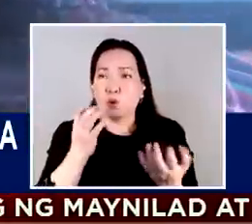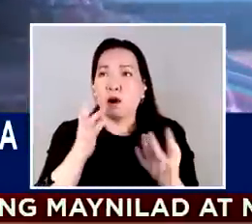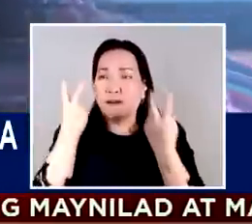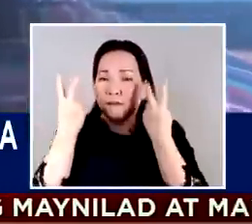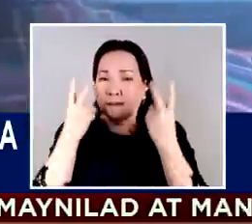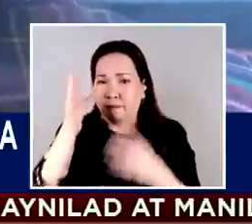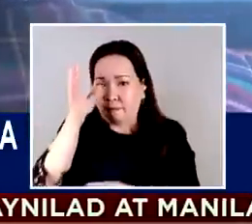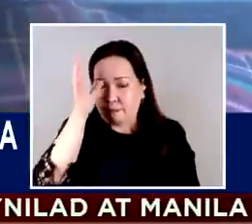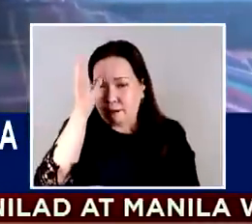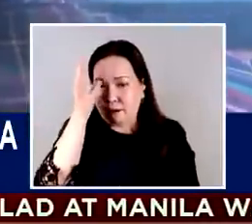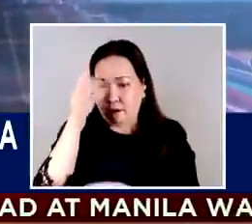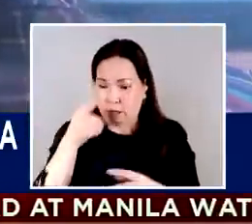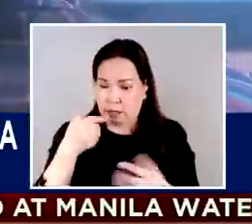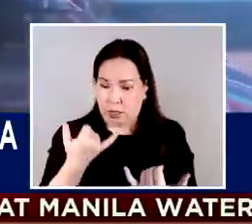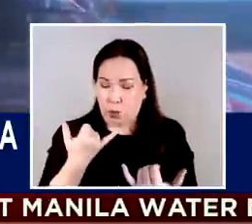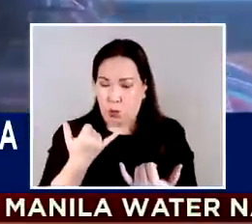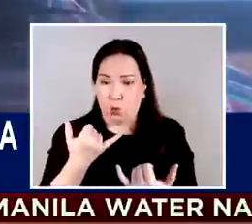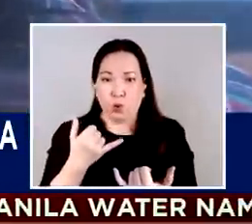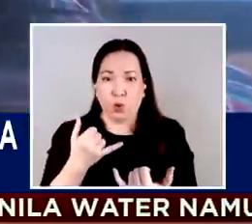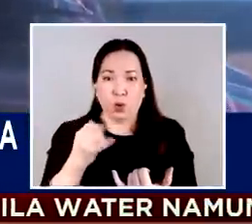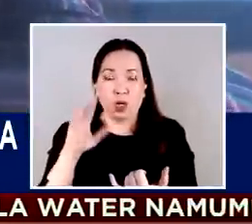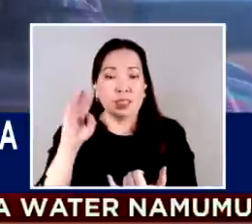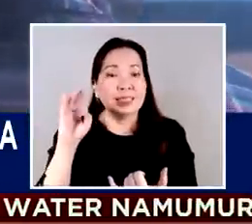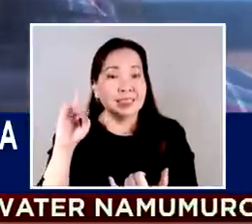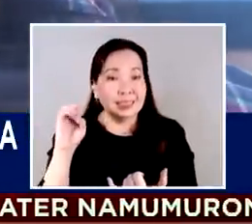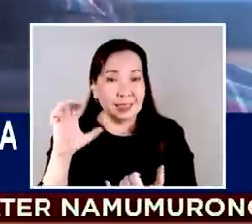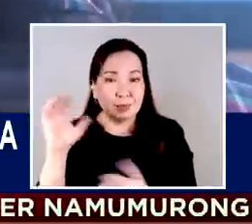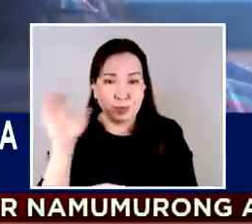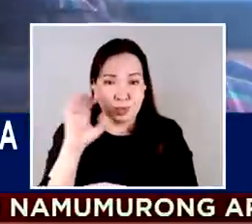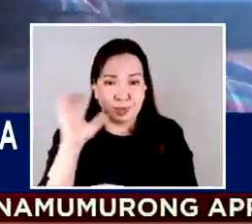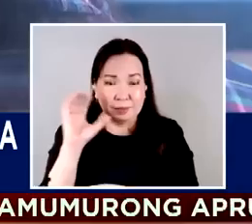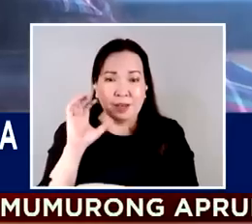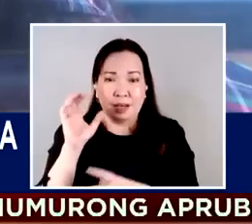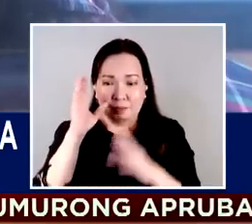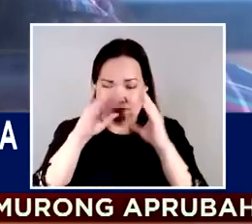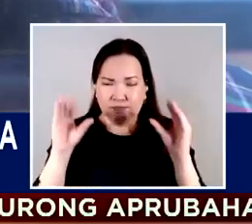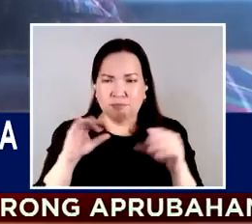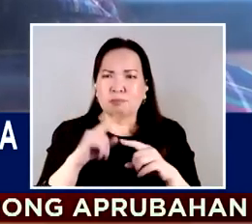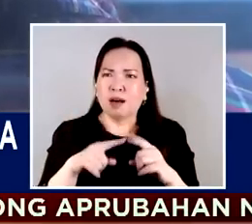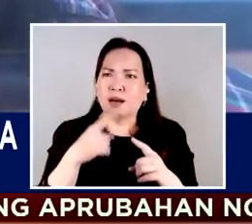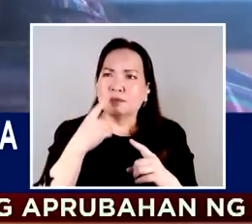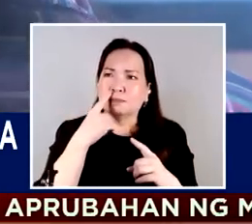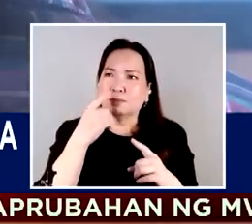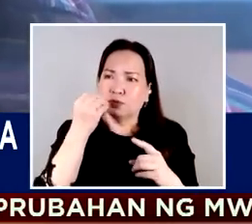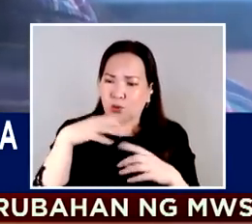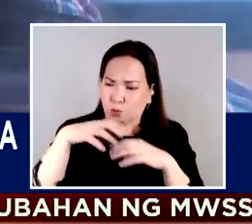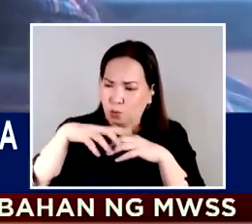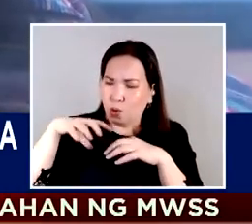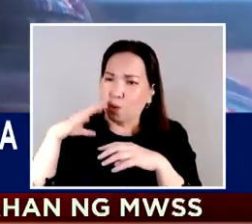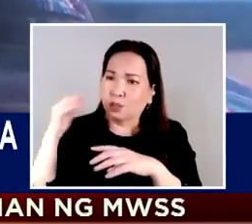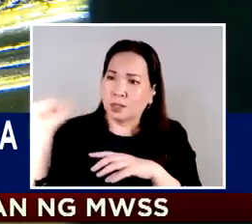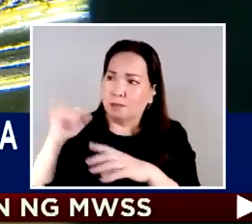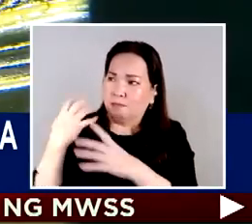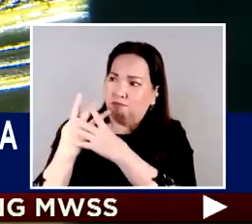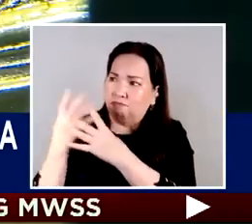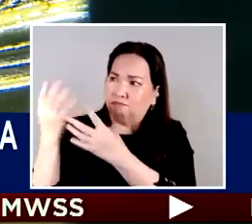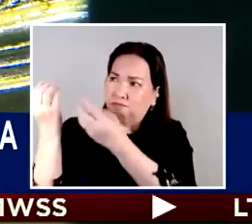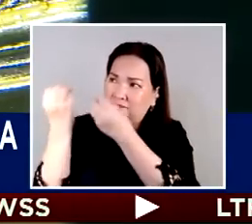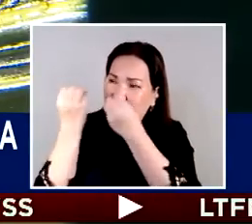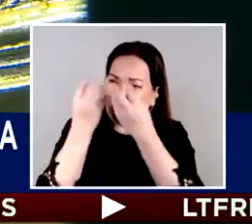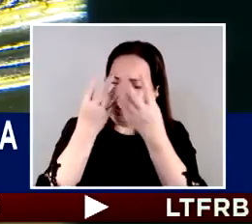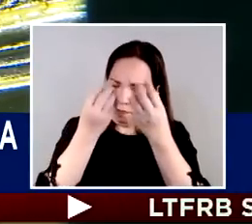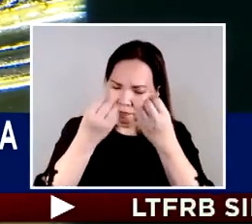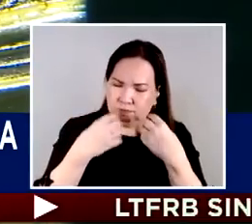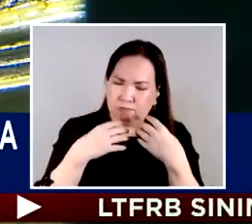namin ngayong December, kaso po, yun na yung nabalitaan namin na wala na yung papa namin, ma'am.